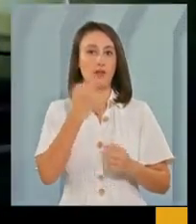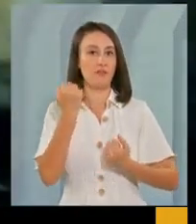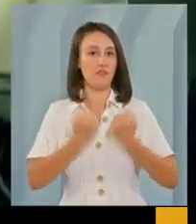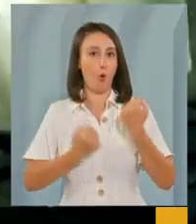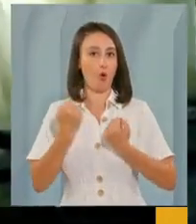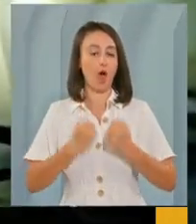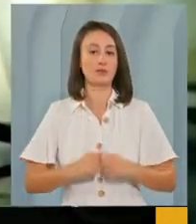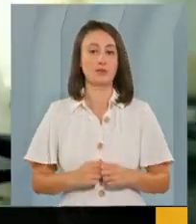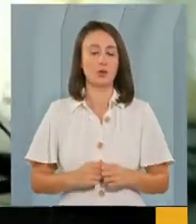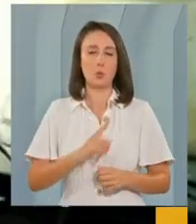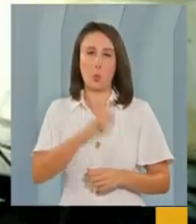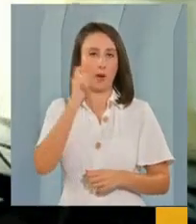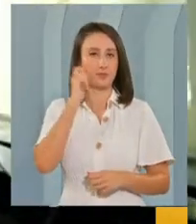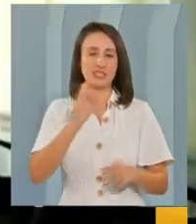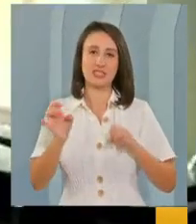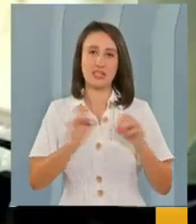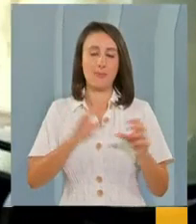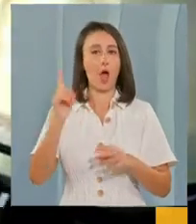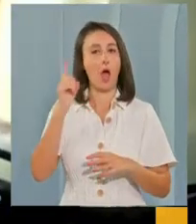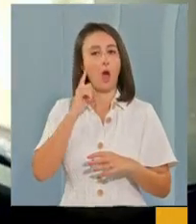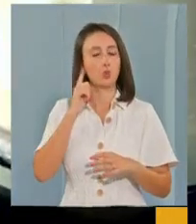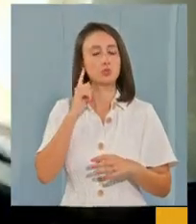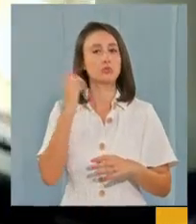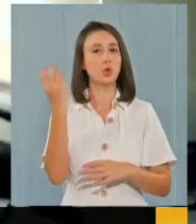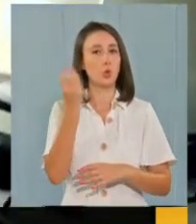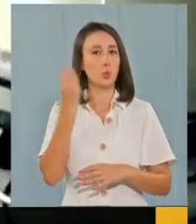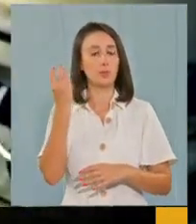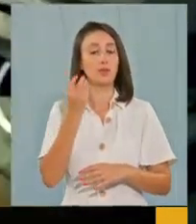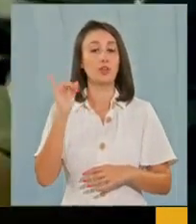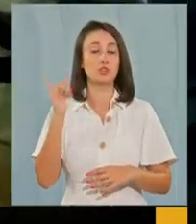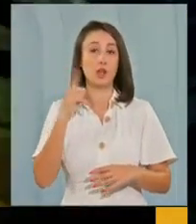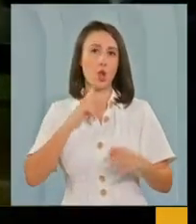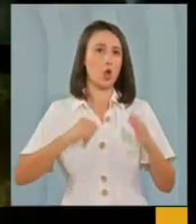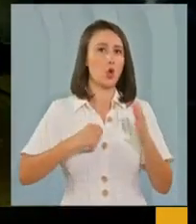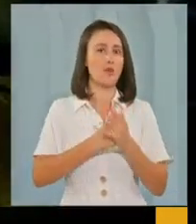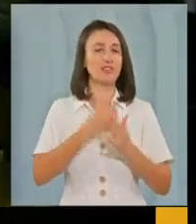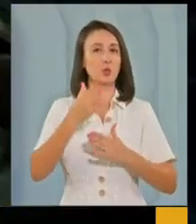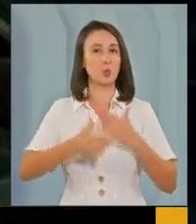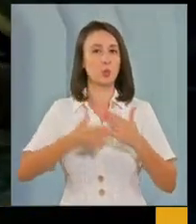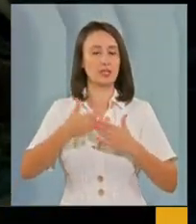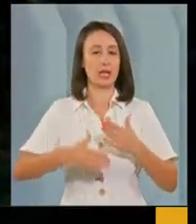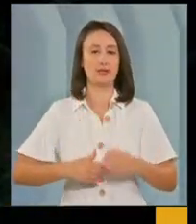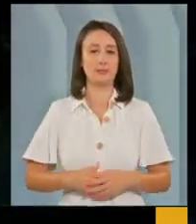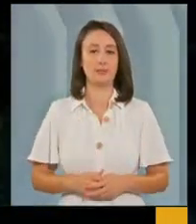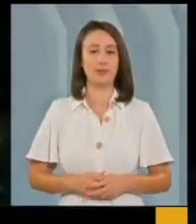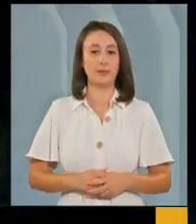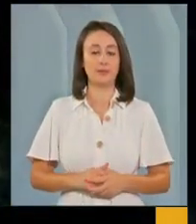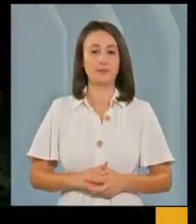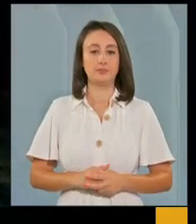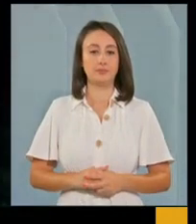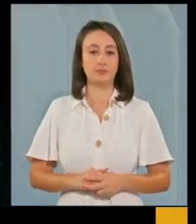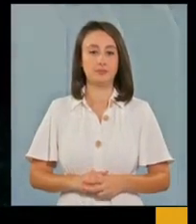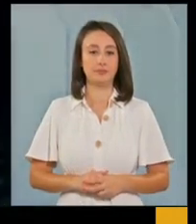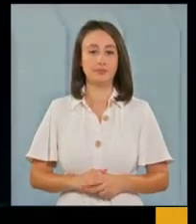unui autoturism nu a respectat semnalele acustice și luminoase în funcțiune, fiind lovit de locomotiva unui tren de persoane când circula pe